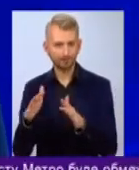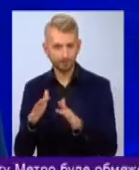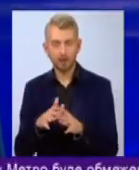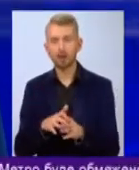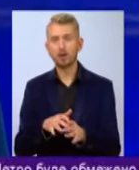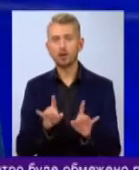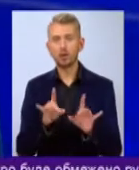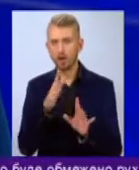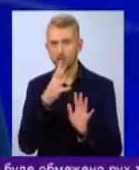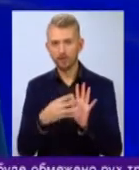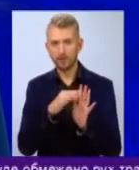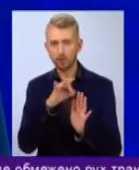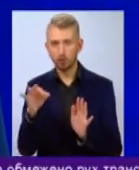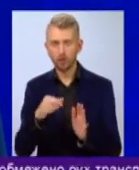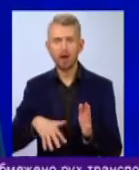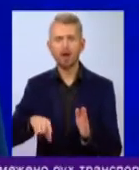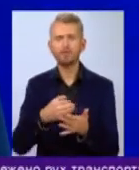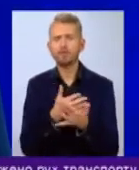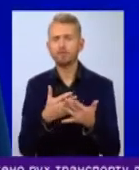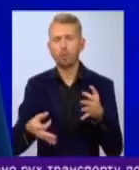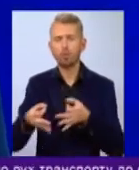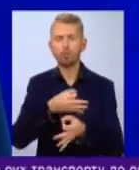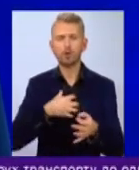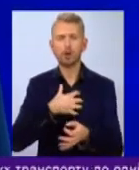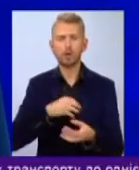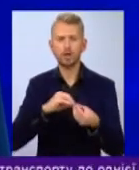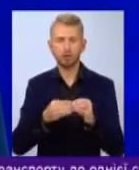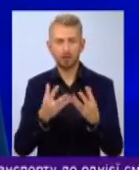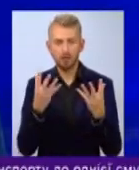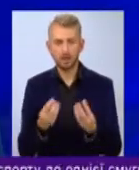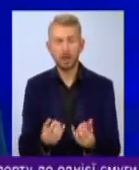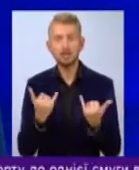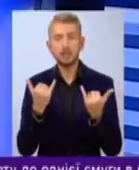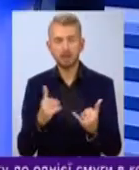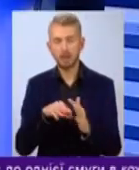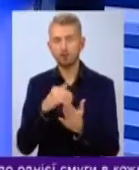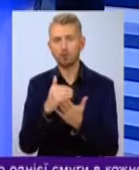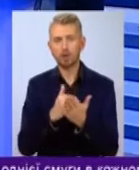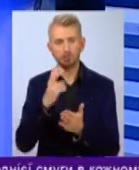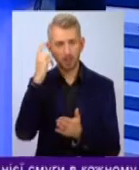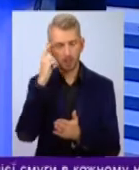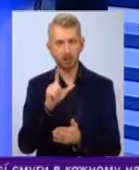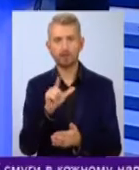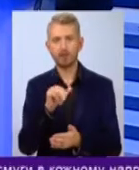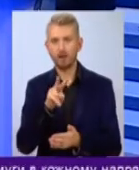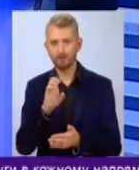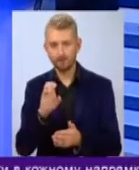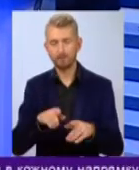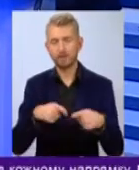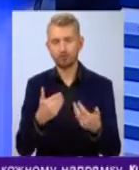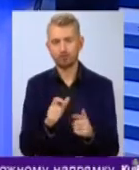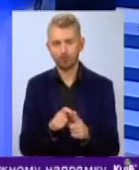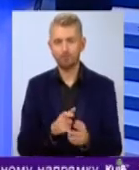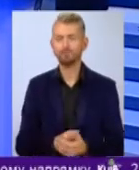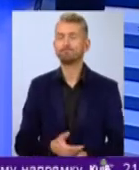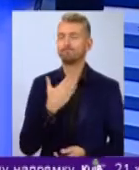весте на 21-й. А всебічне обговорення актуальних проблем дня вже зараз у програмі «Київ Лайв». Тож передаю слово колегам. Дякую дуже,